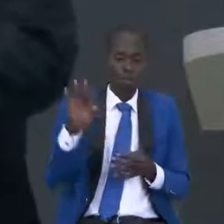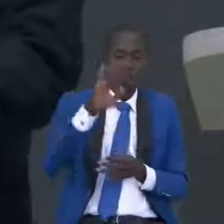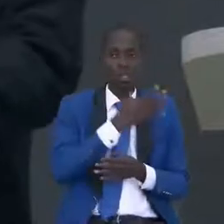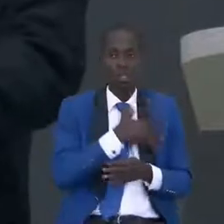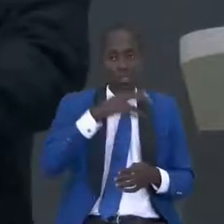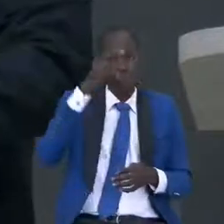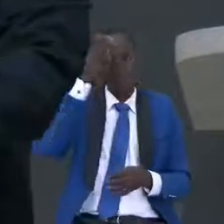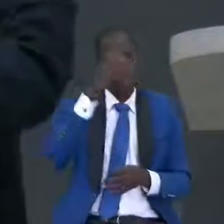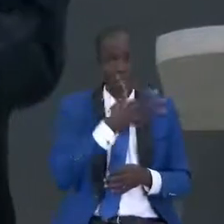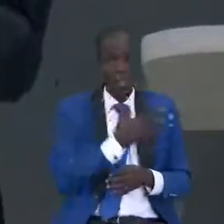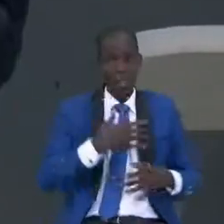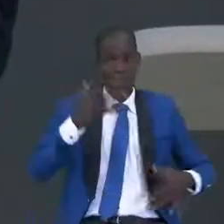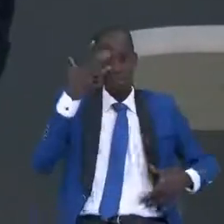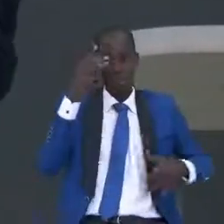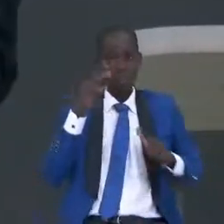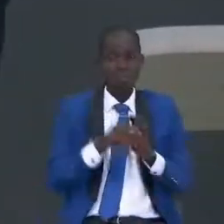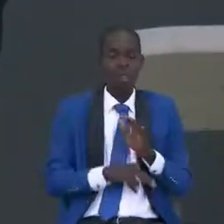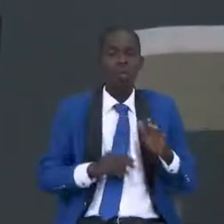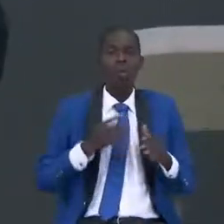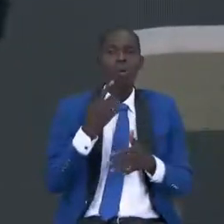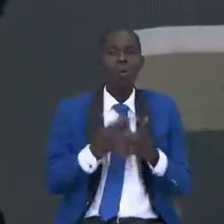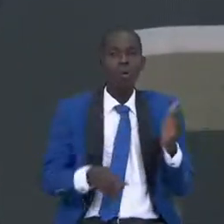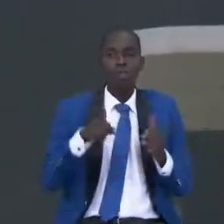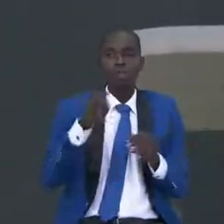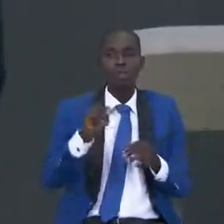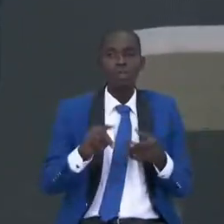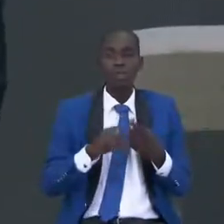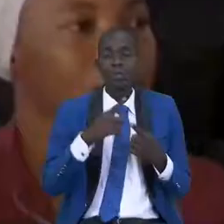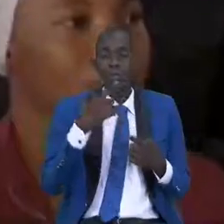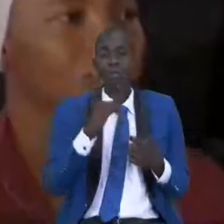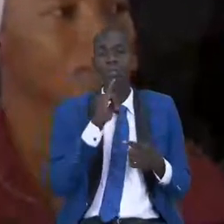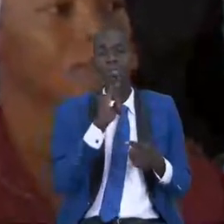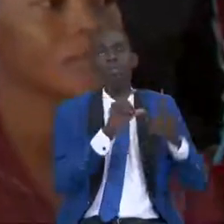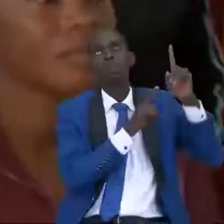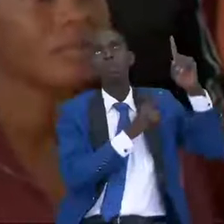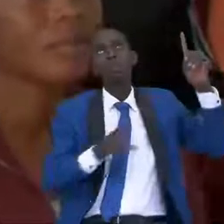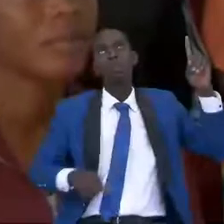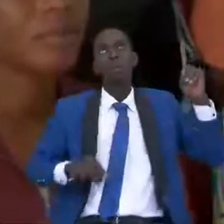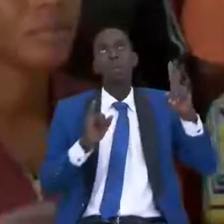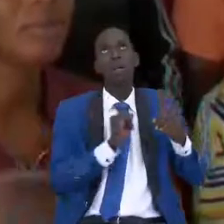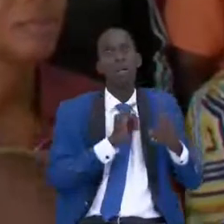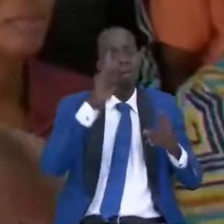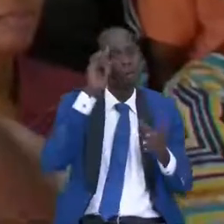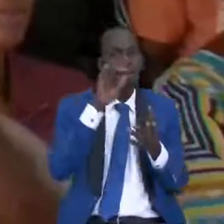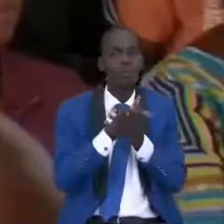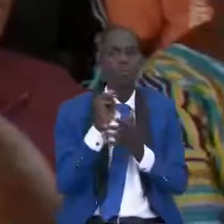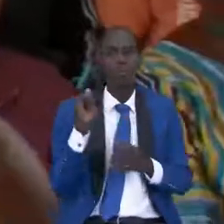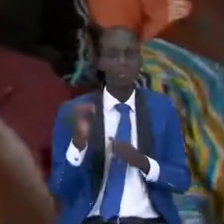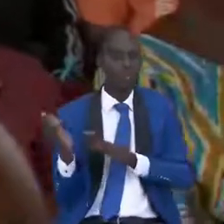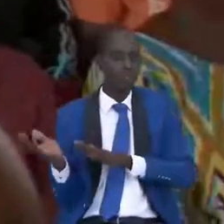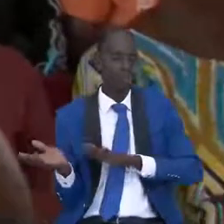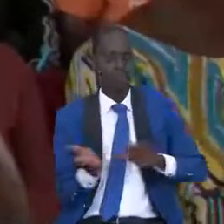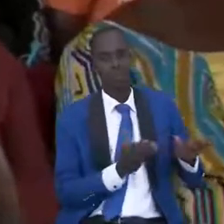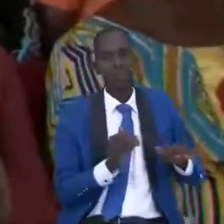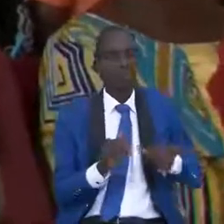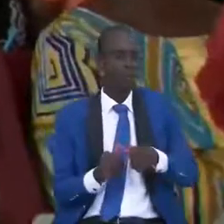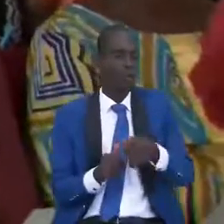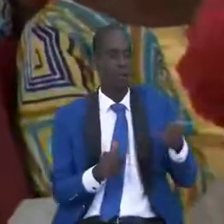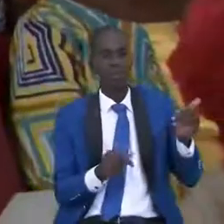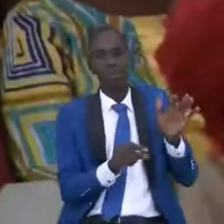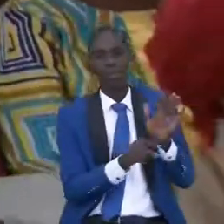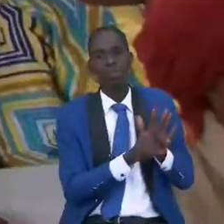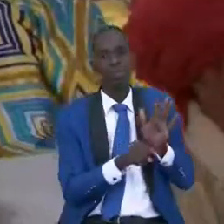maladie, s'il est Seigneur, tout ce que tu peux dire, c'est « Seigneur, je crois ». Il faut couper l'autre phrase. « Viens